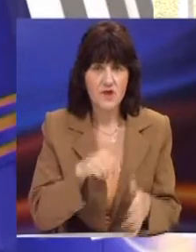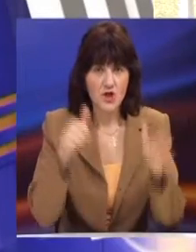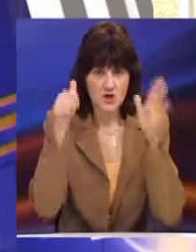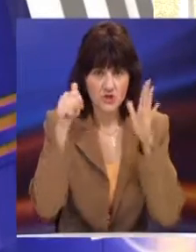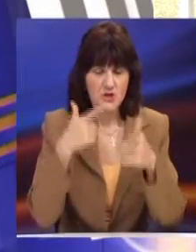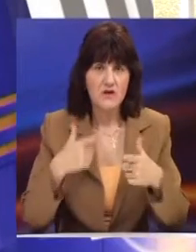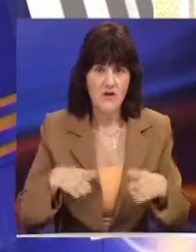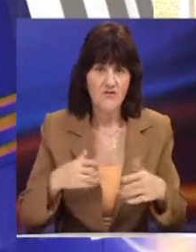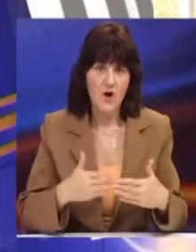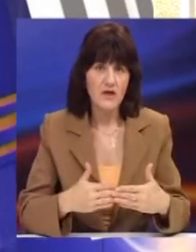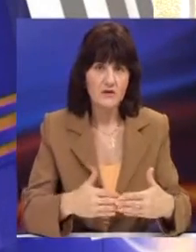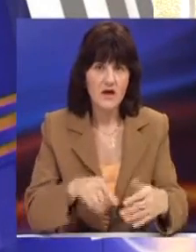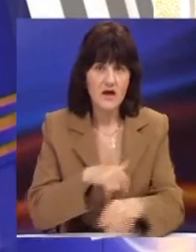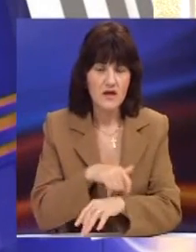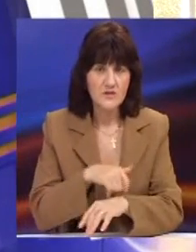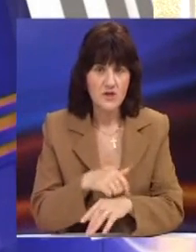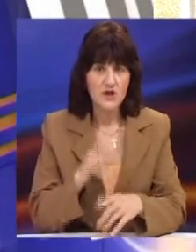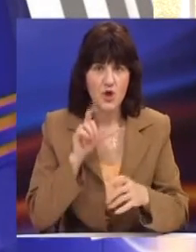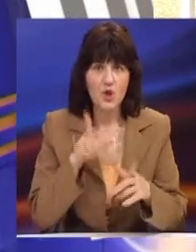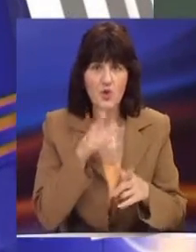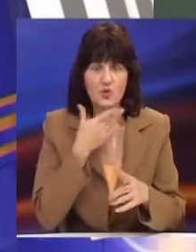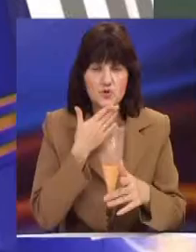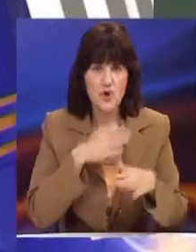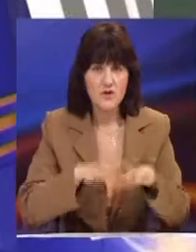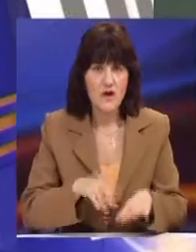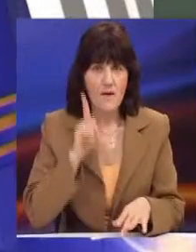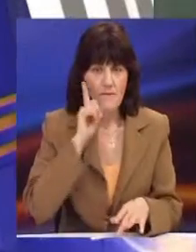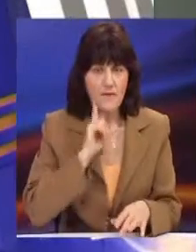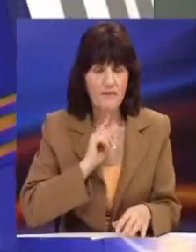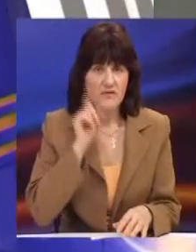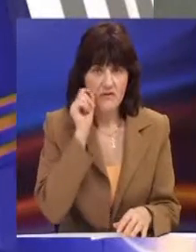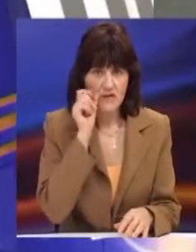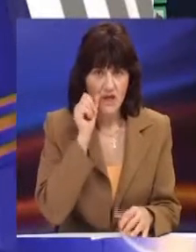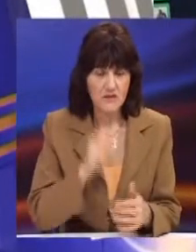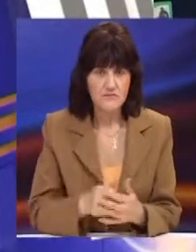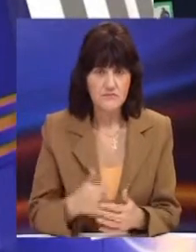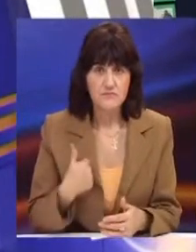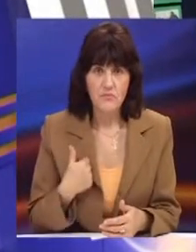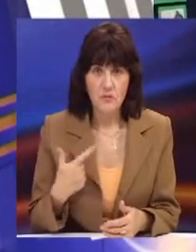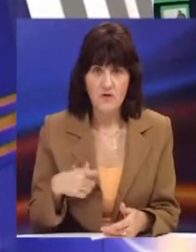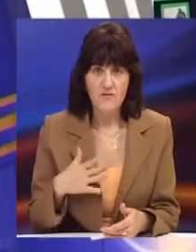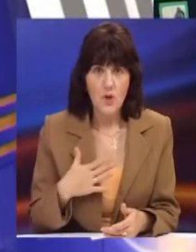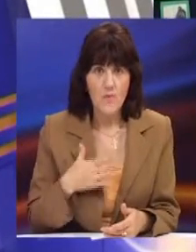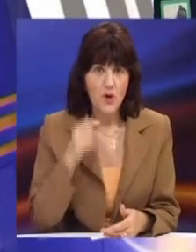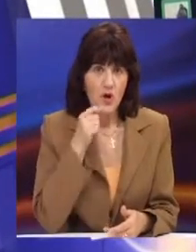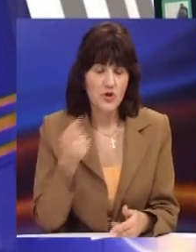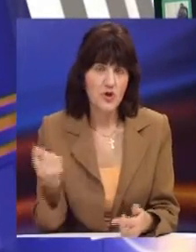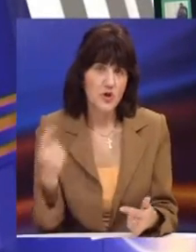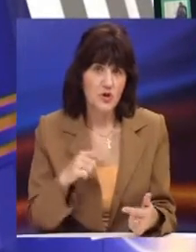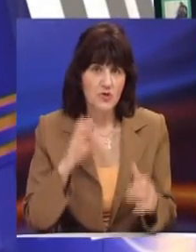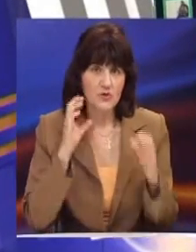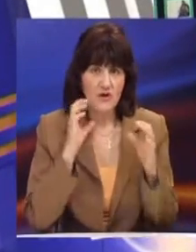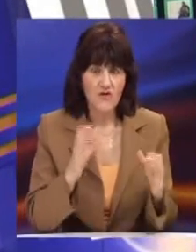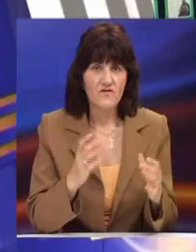volele da na nekom od narednih časova u školskim klupama vide i mame i tate. Pa ja bih voljela da moji roditelji dođu